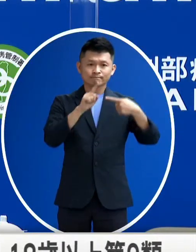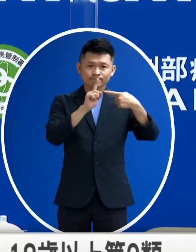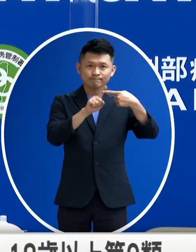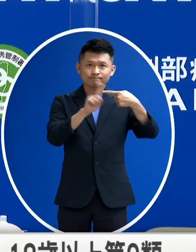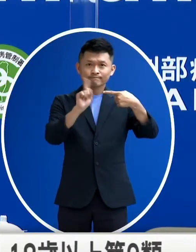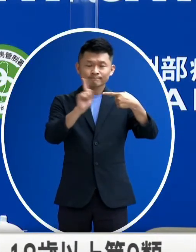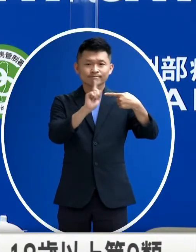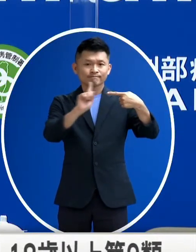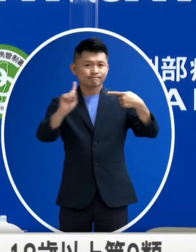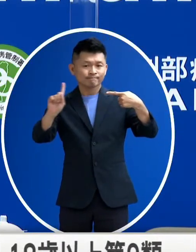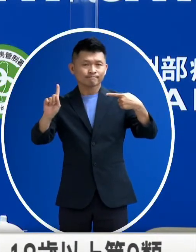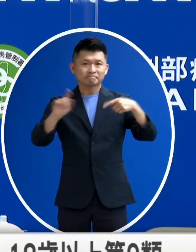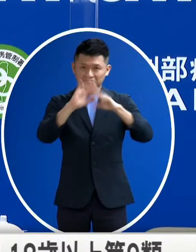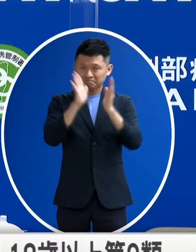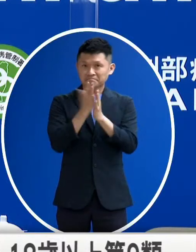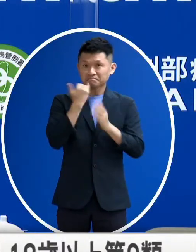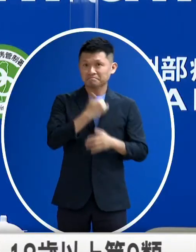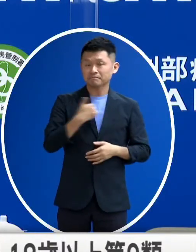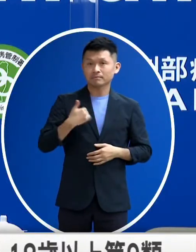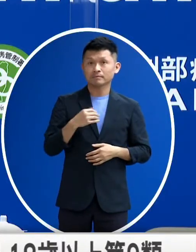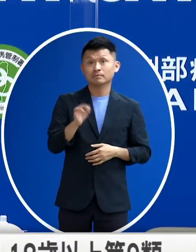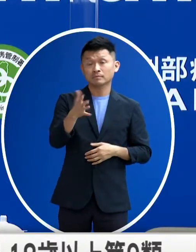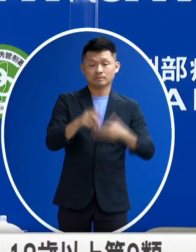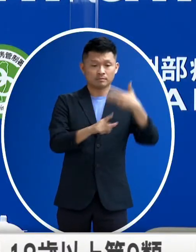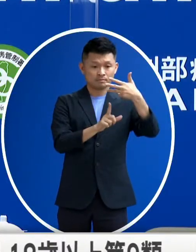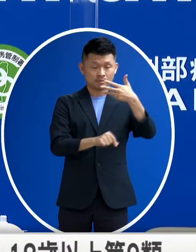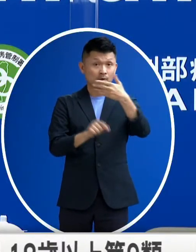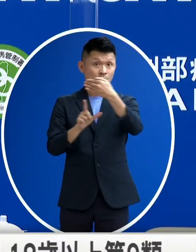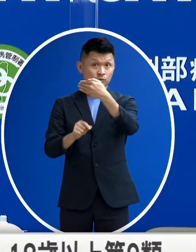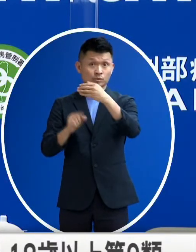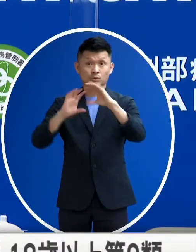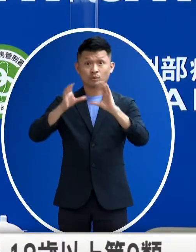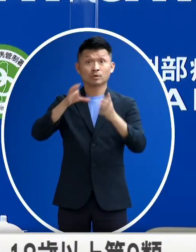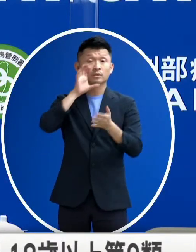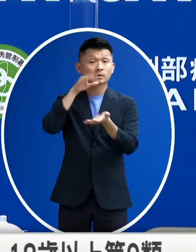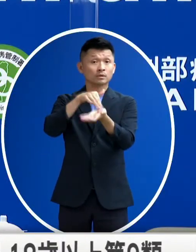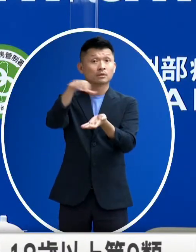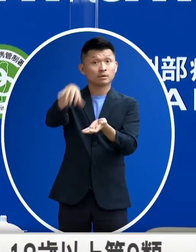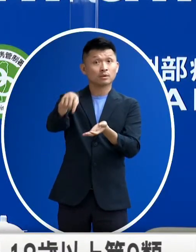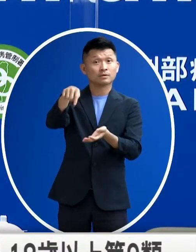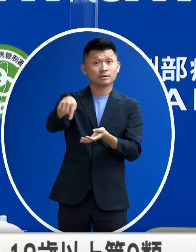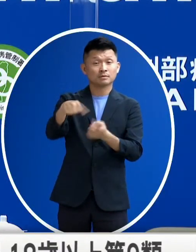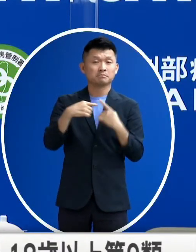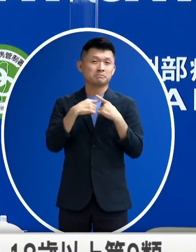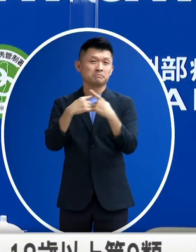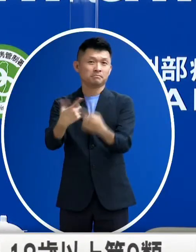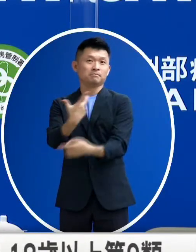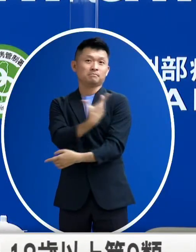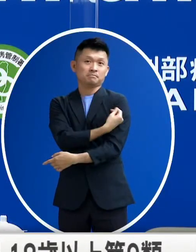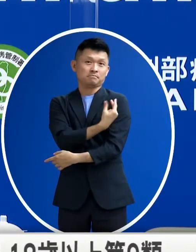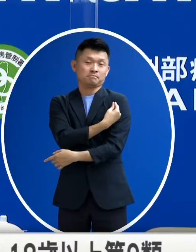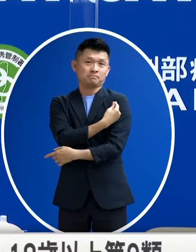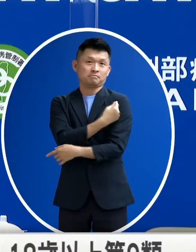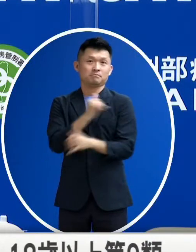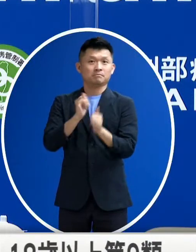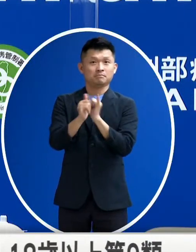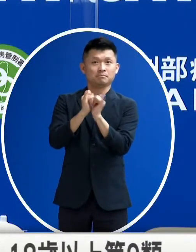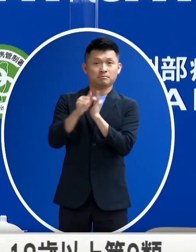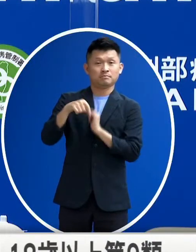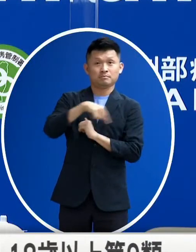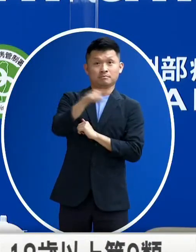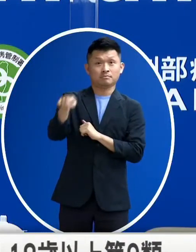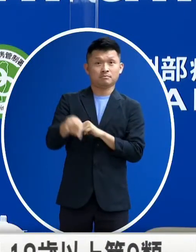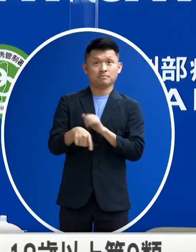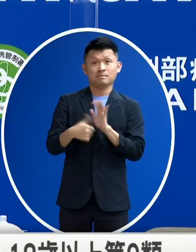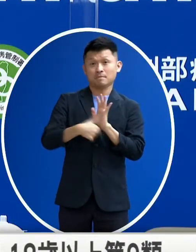能啊、哦，因为它就是八九月份在这个国泰医院接种的这些民众他的一个